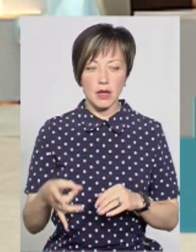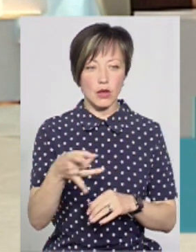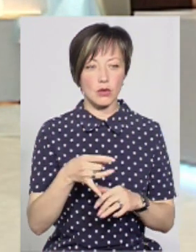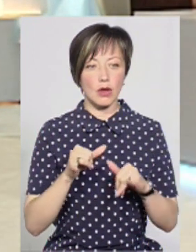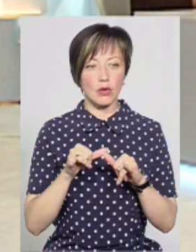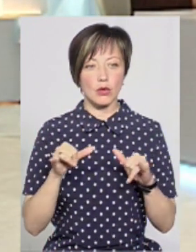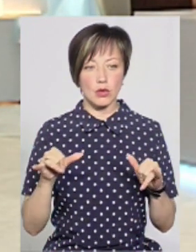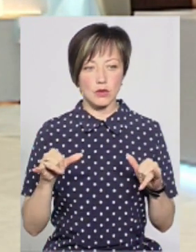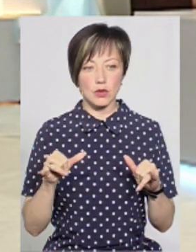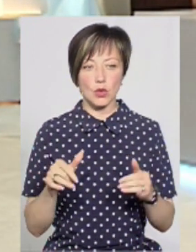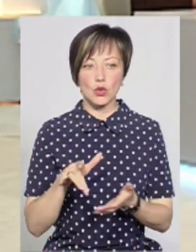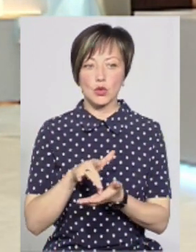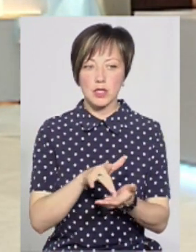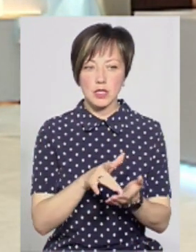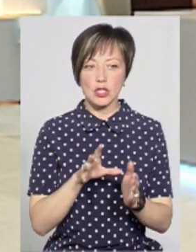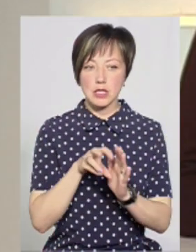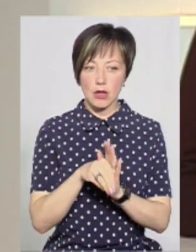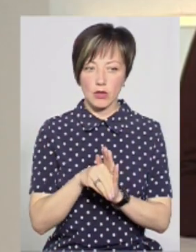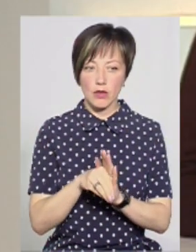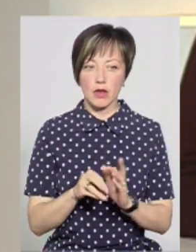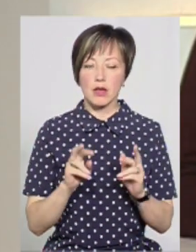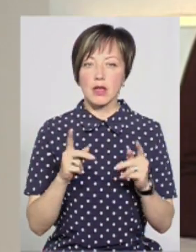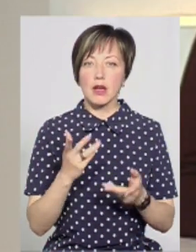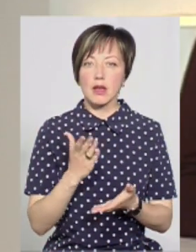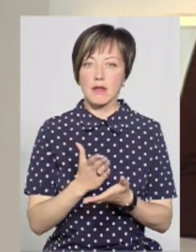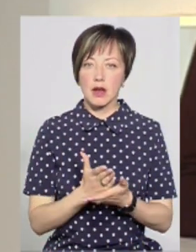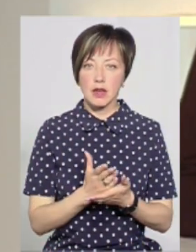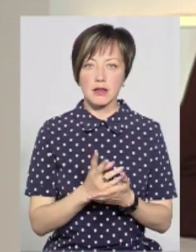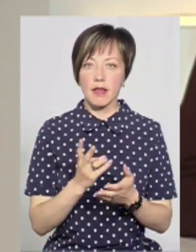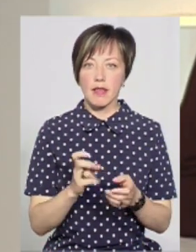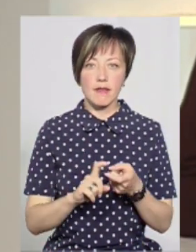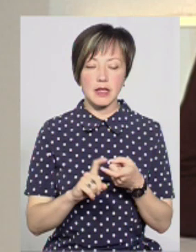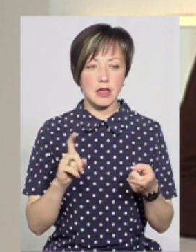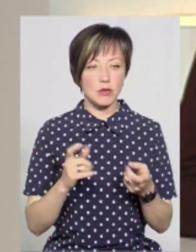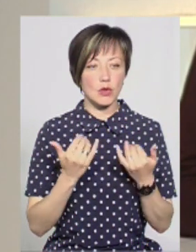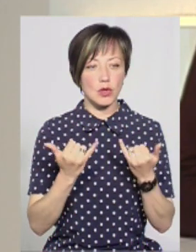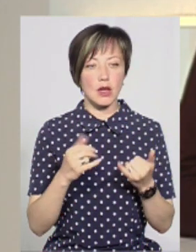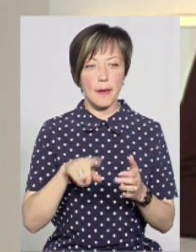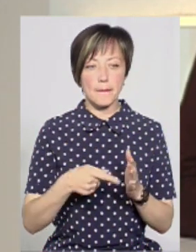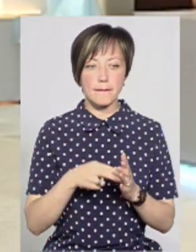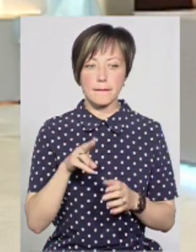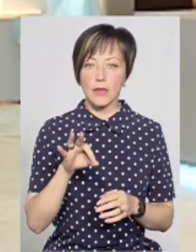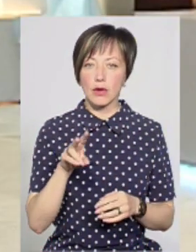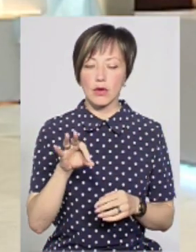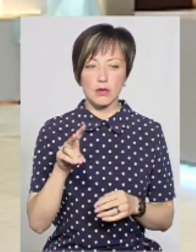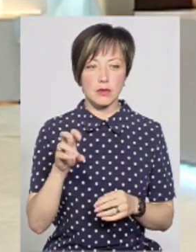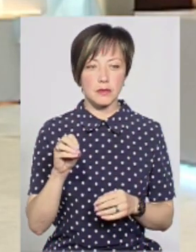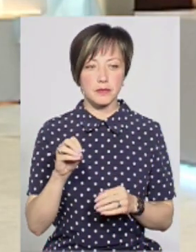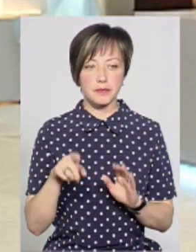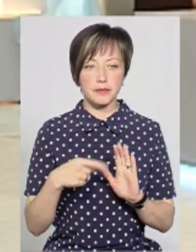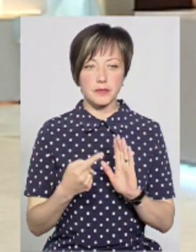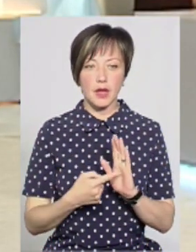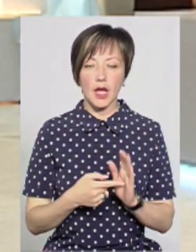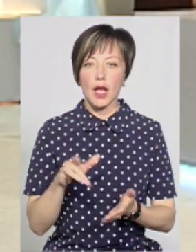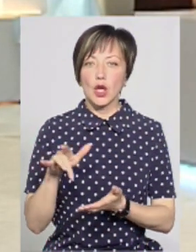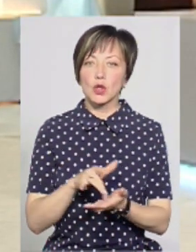регіонального розвитку». Туристична складова. Наскільки вона є невід'ємною для Полонного? Насправді,